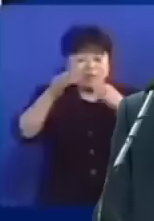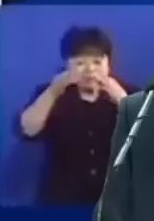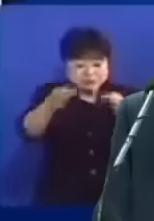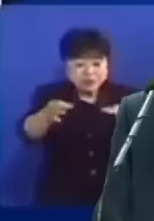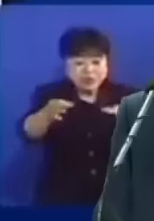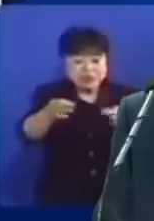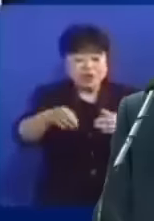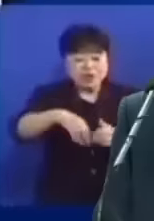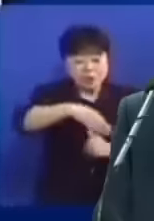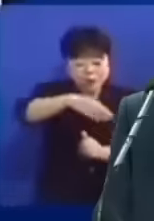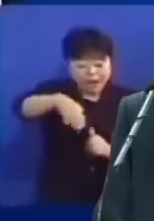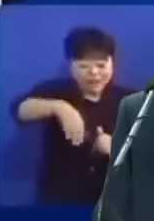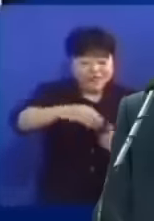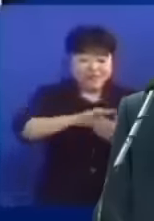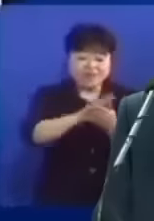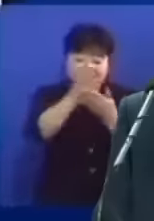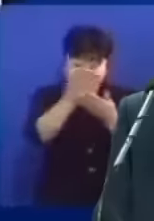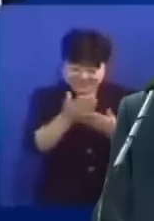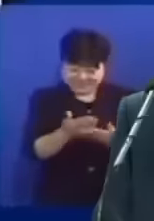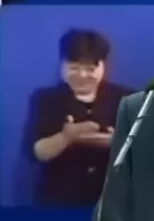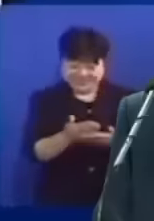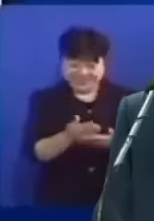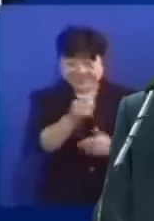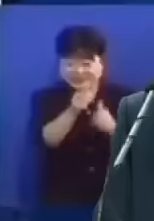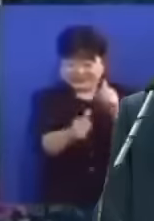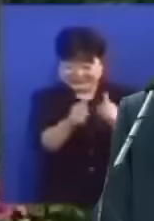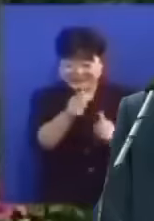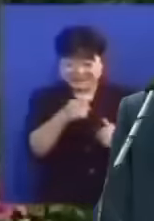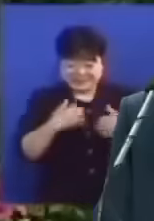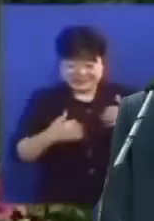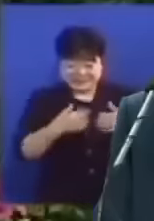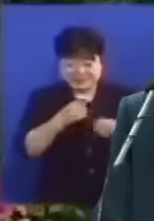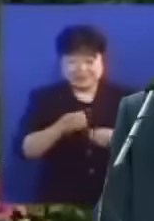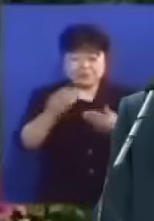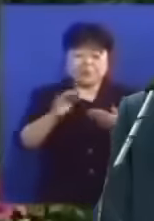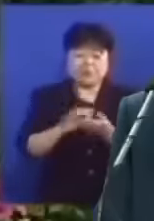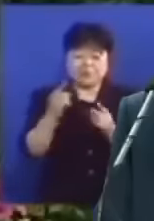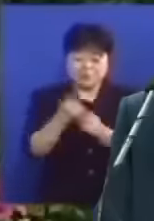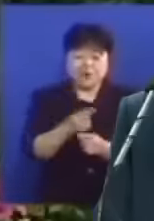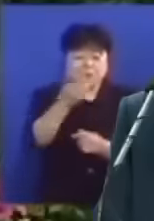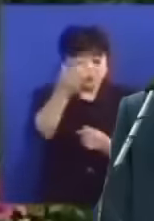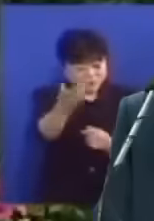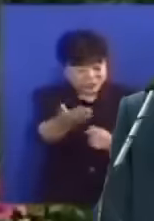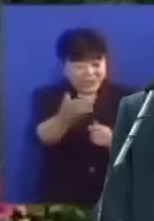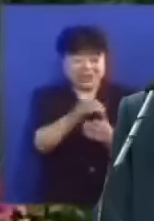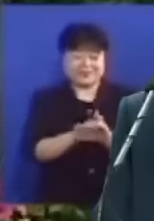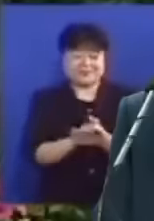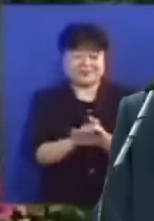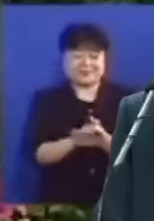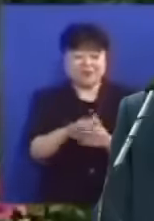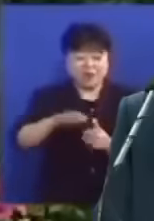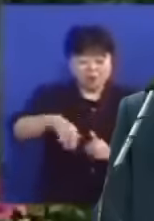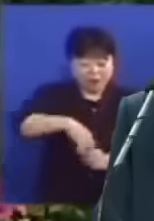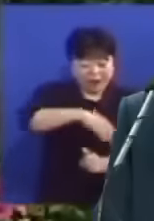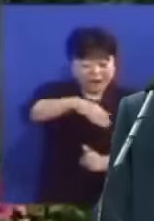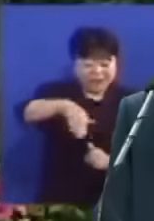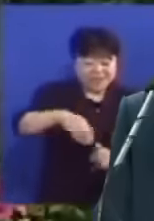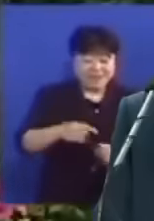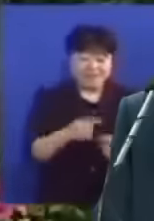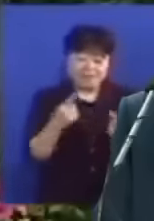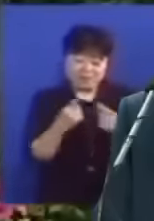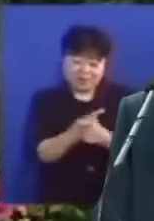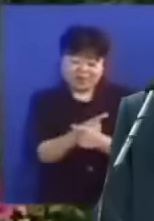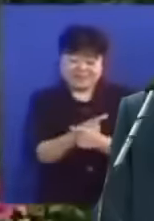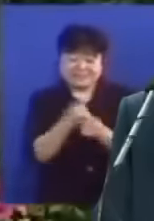찬양은 환경을 변화시키고 모든 시험을 기쁨과 축복으로 바꾼다고 말한 것입니다. 환경을 변화시키는 힘이